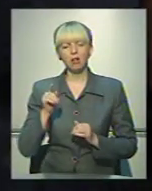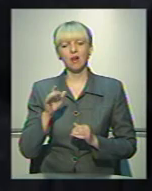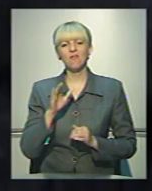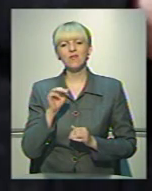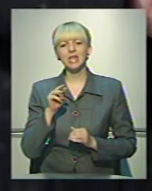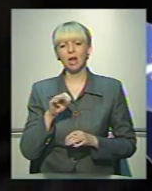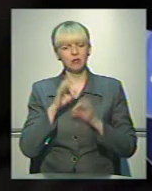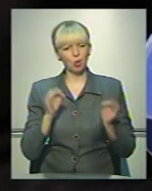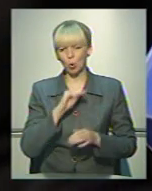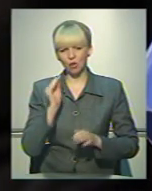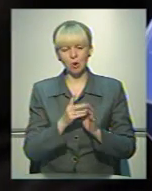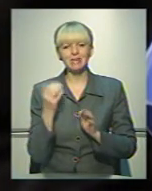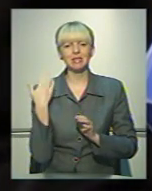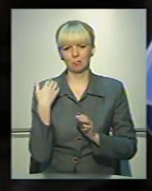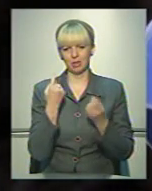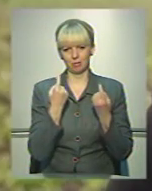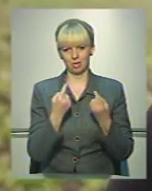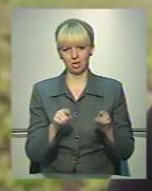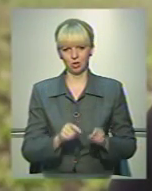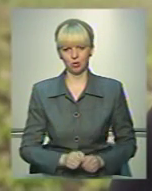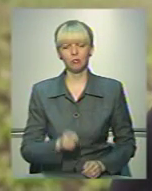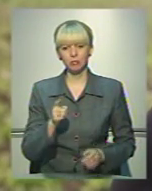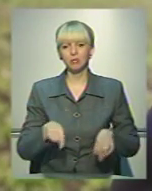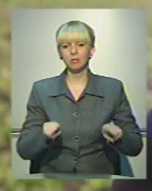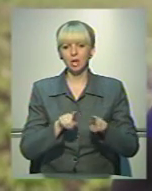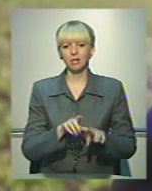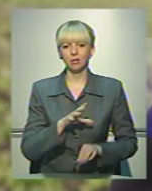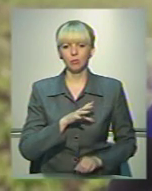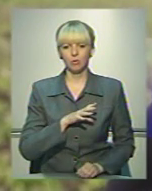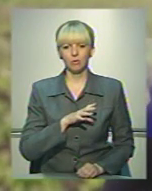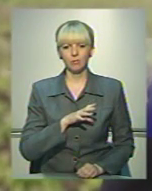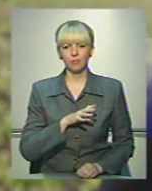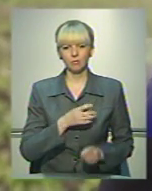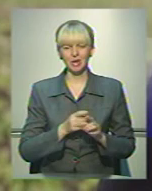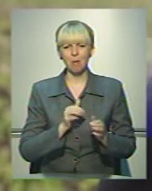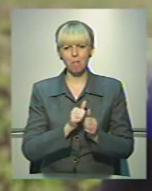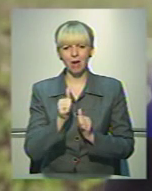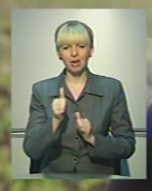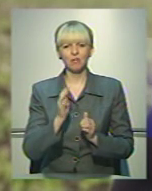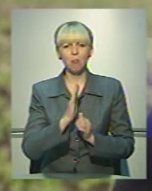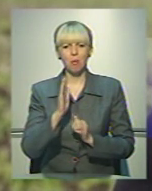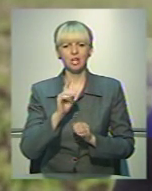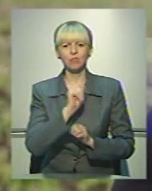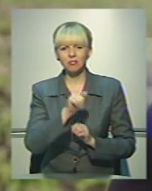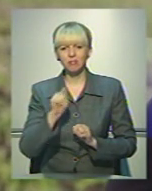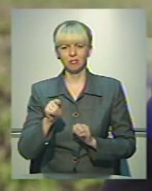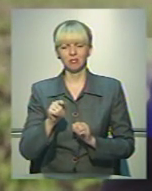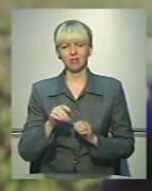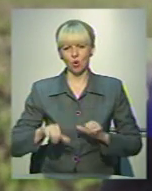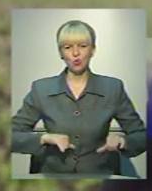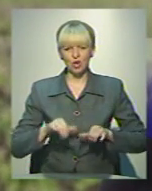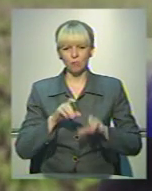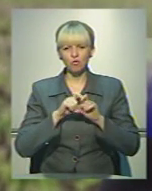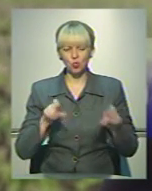не ховався за спинами інших. Він такий був, такий вперед, перший скрізь, такий шибеник з